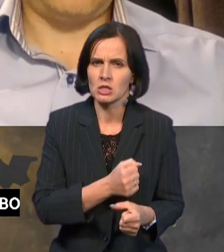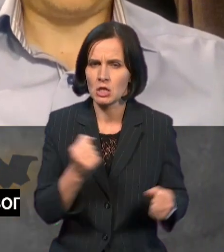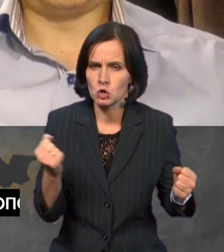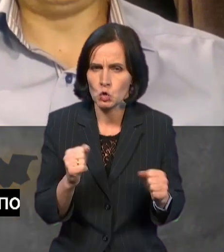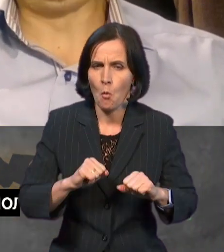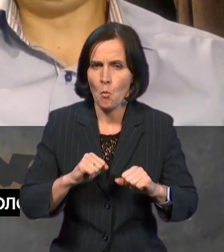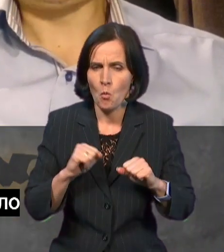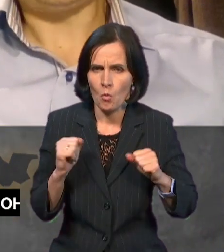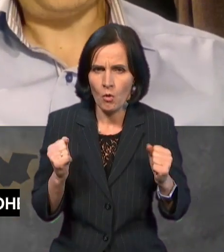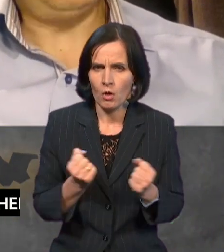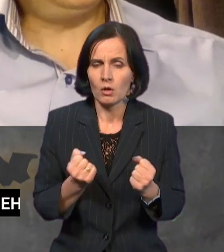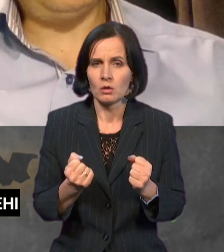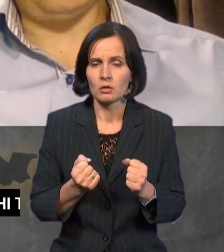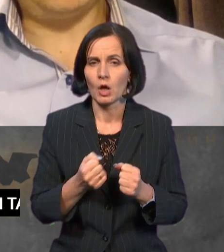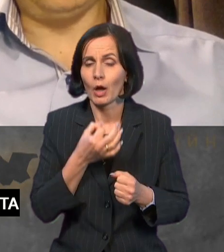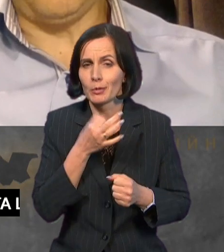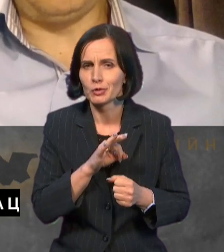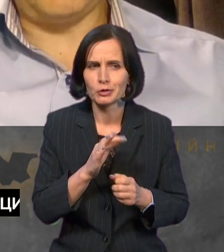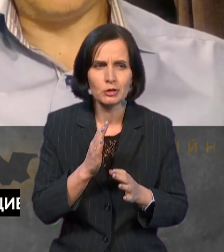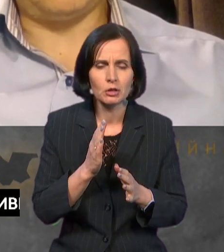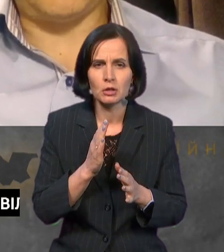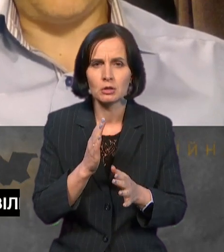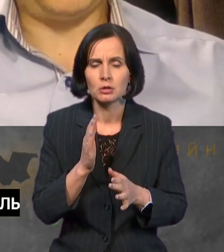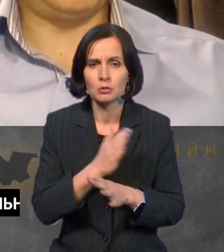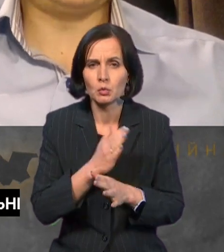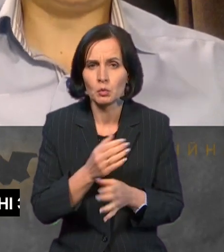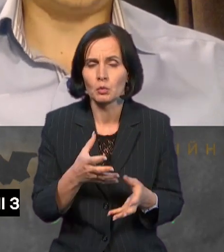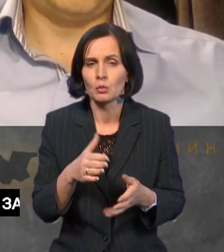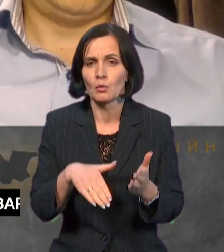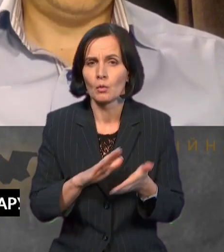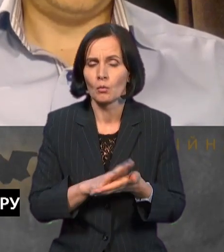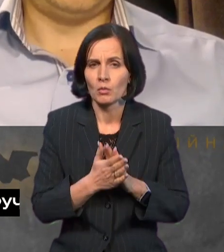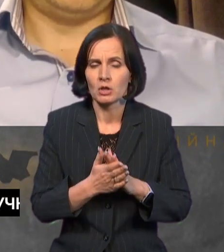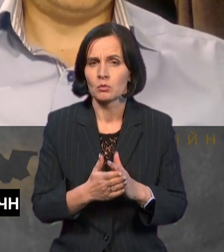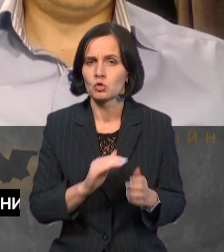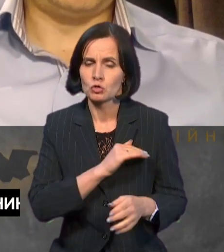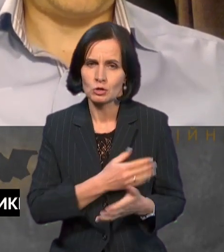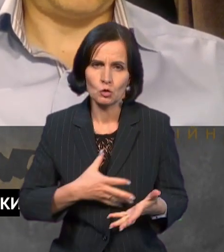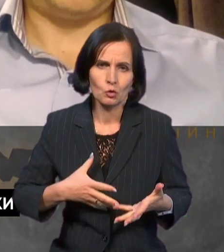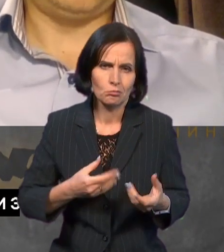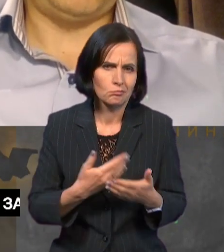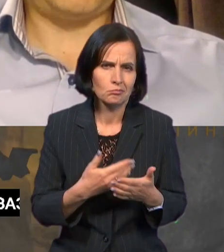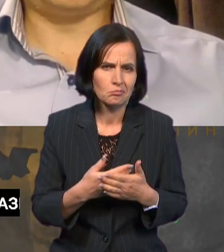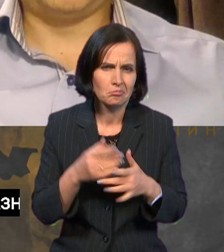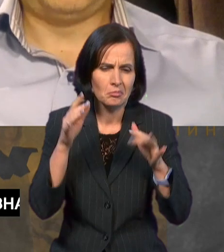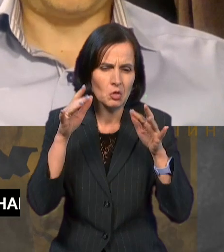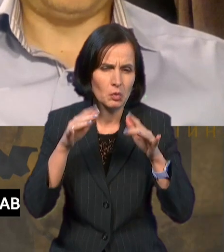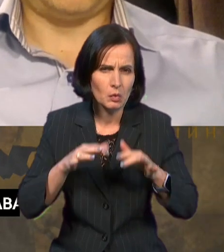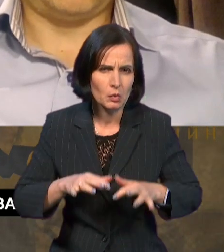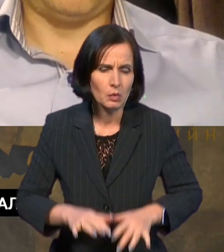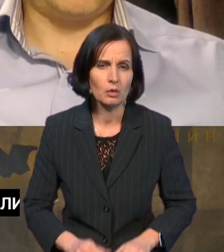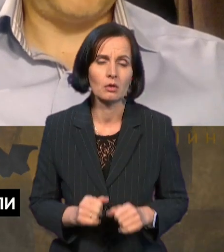так говорити, будь-які погодні умови, які можуть суттєво впливати, тобто, наприклад, снігопади,